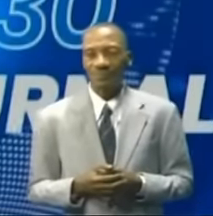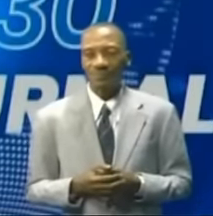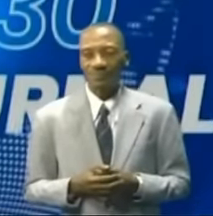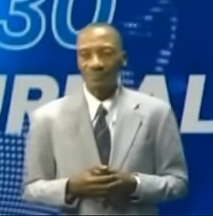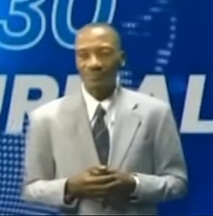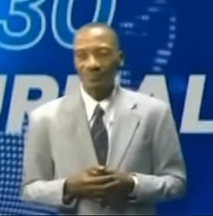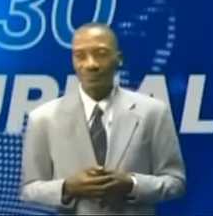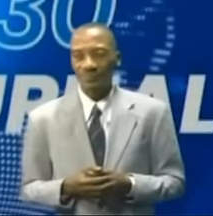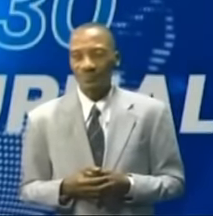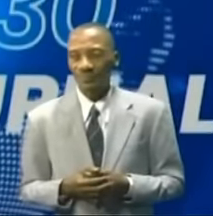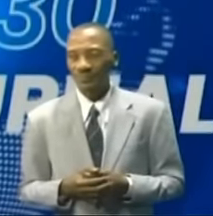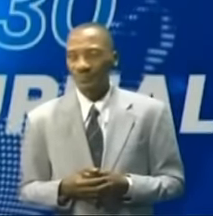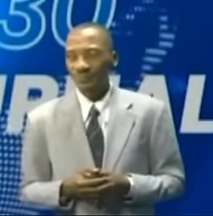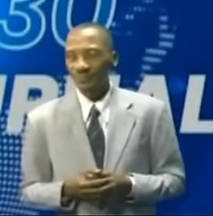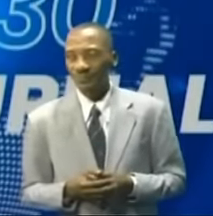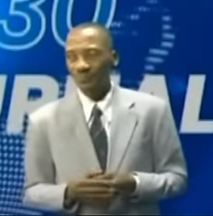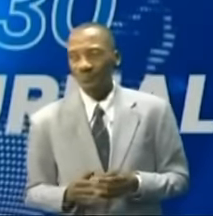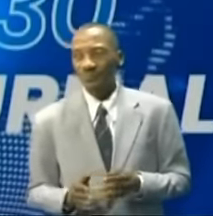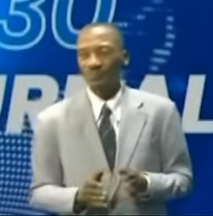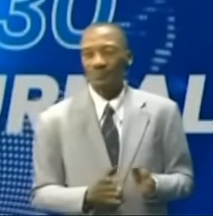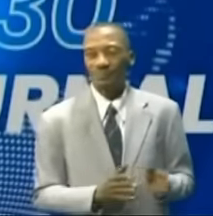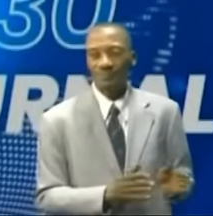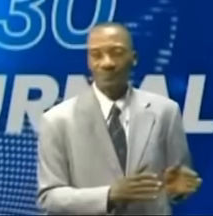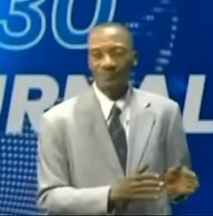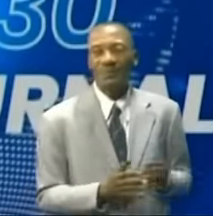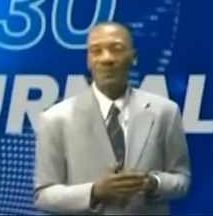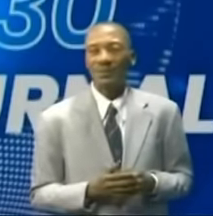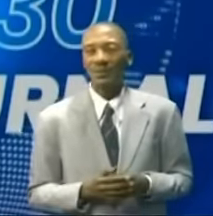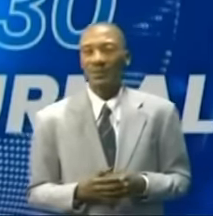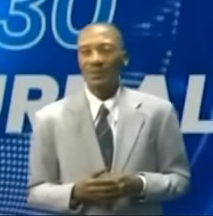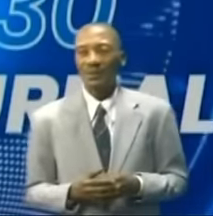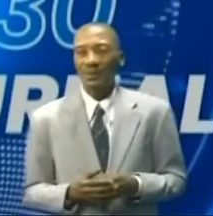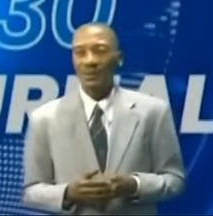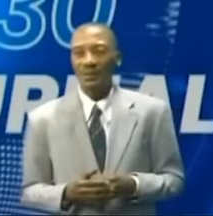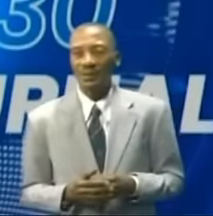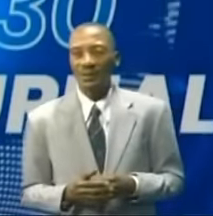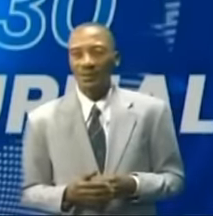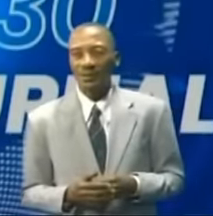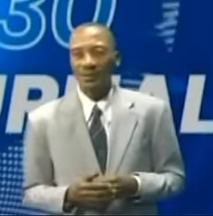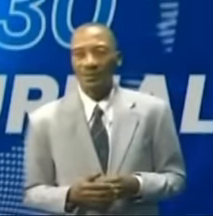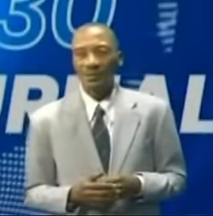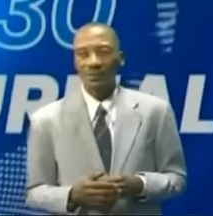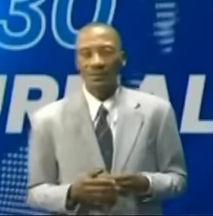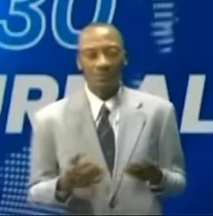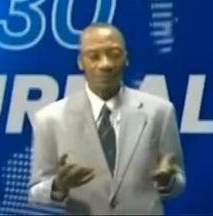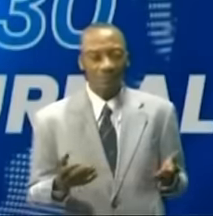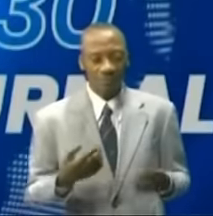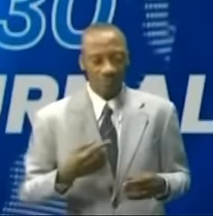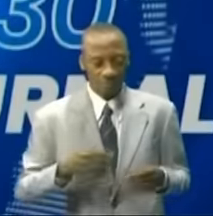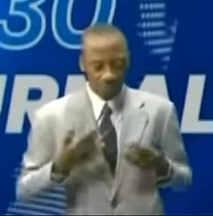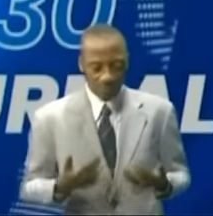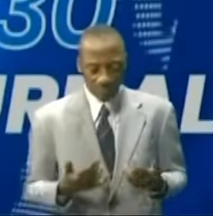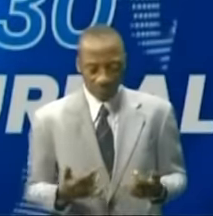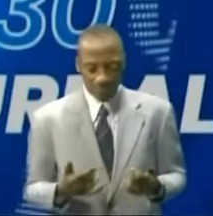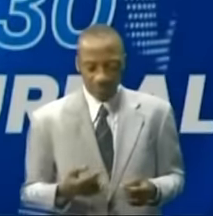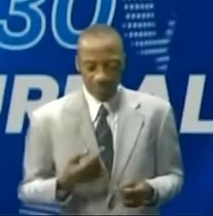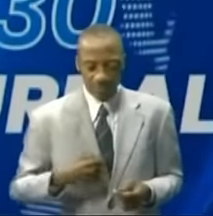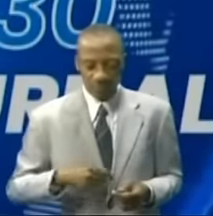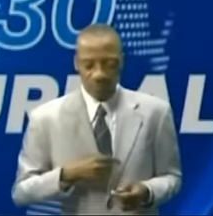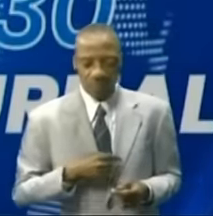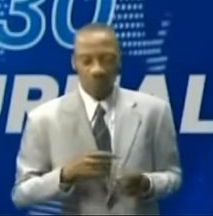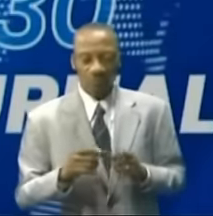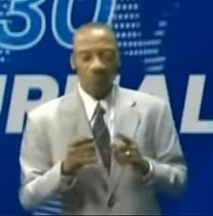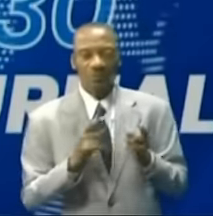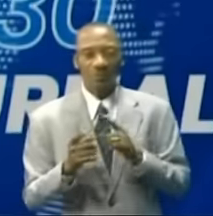Voilà, plus de 70% de recettes ont été réalisées au premier trimestre, voilà, en cours à la division provinciale